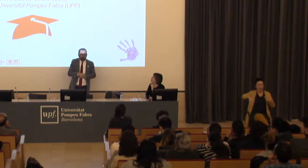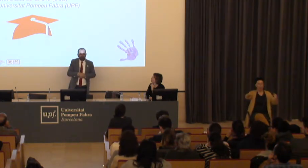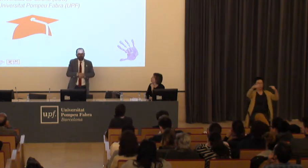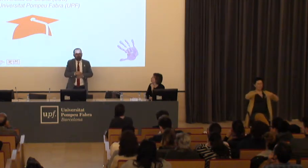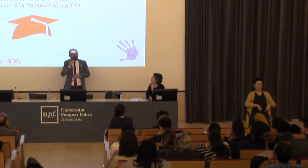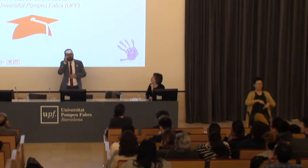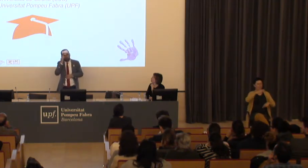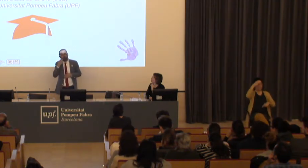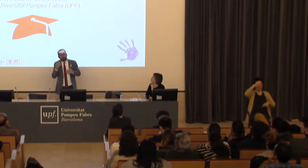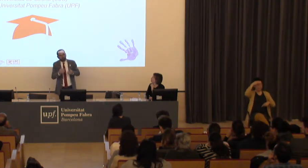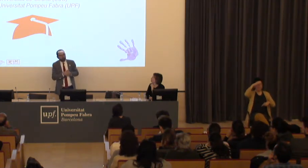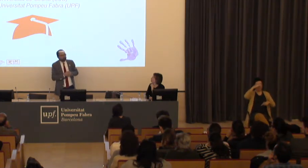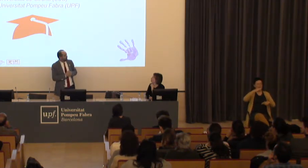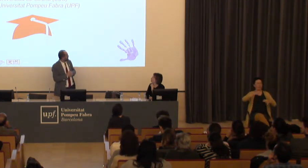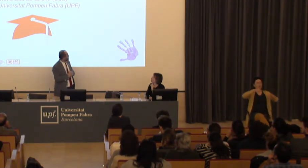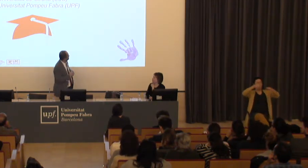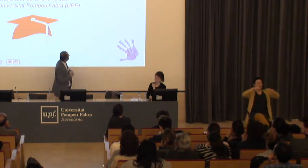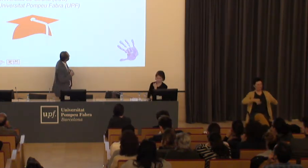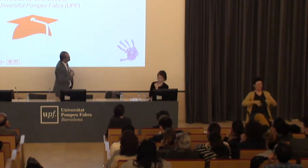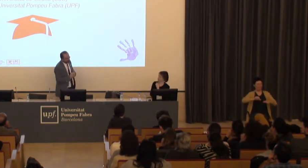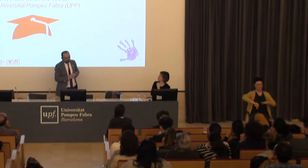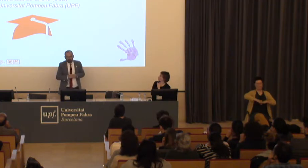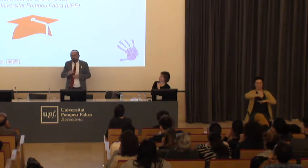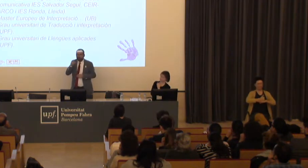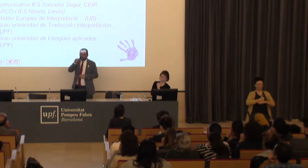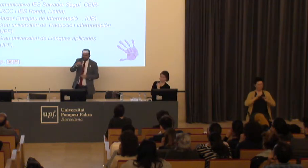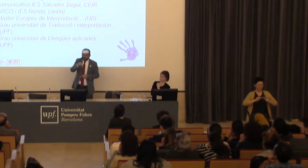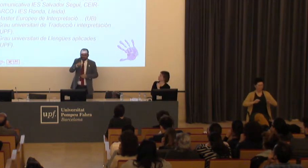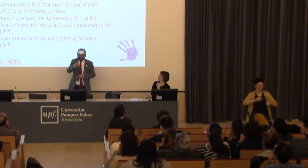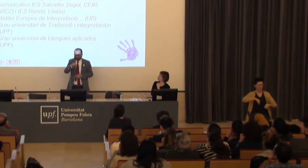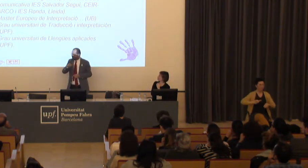endavant, que tindrem més suport per continuar fent aquest curs.